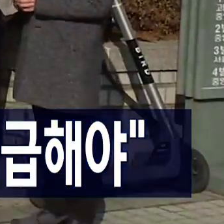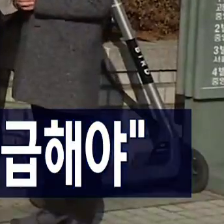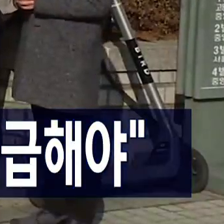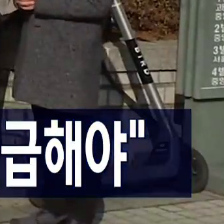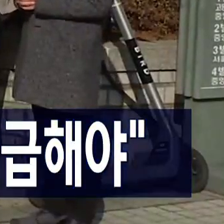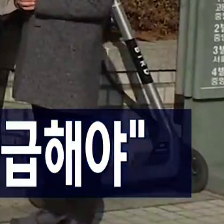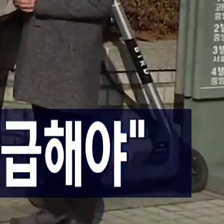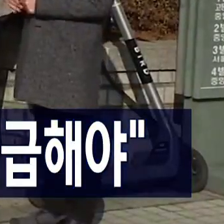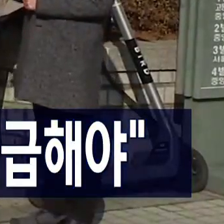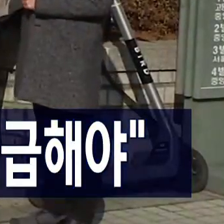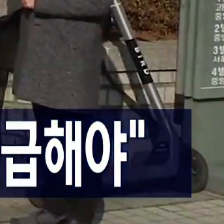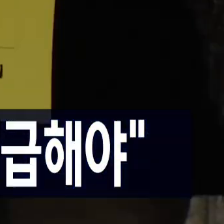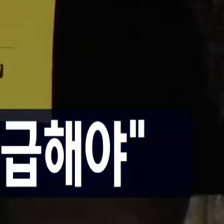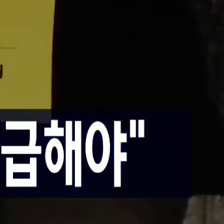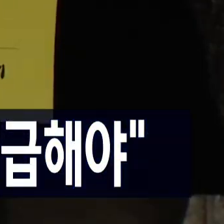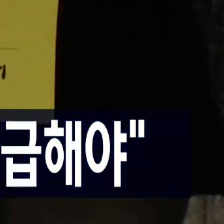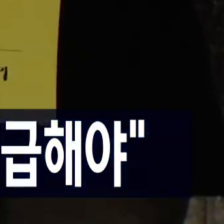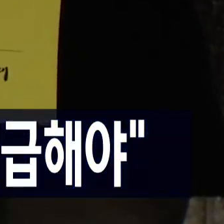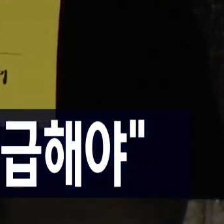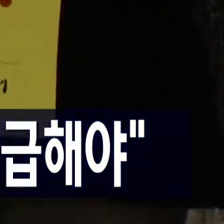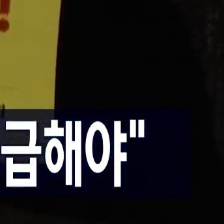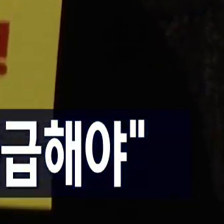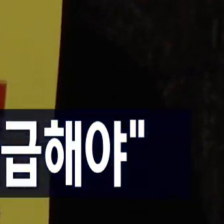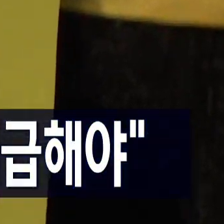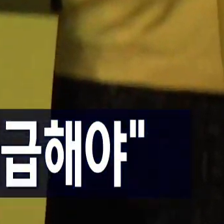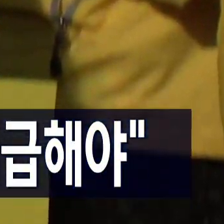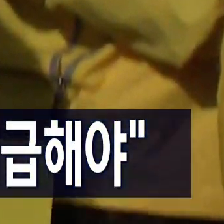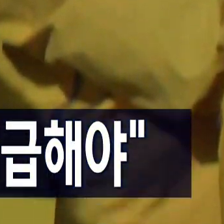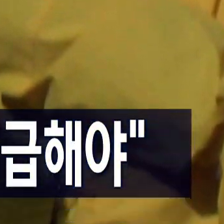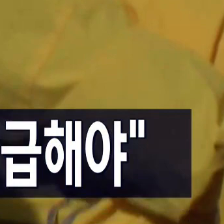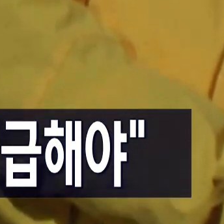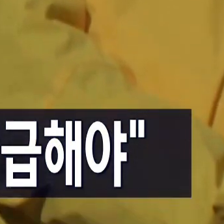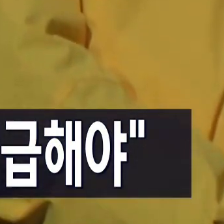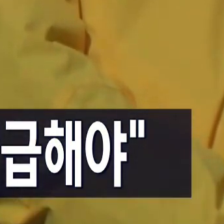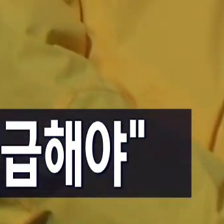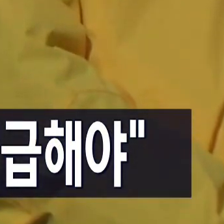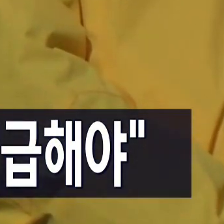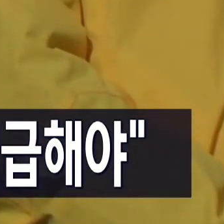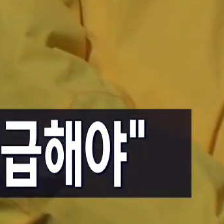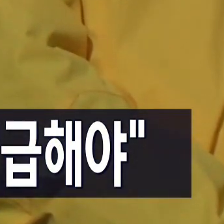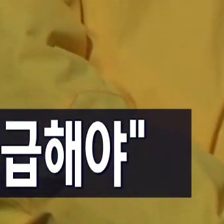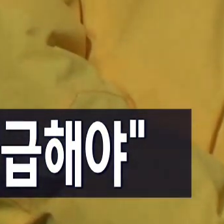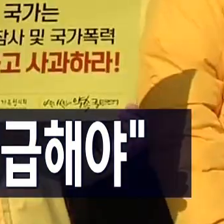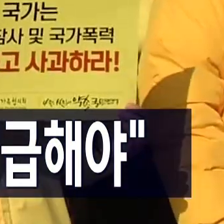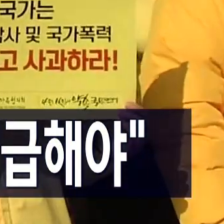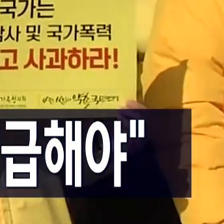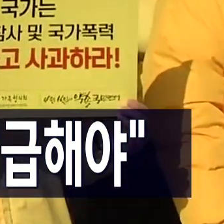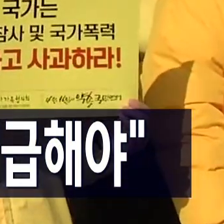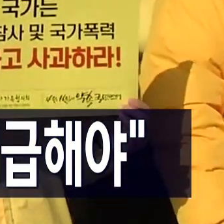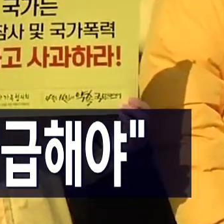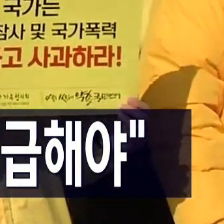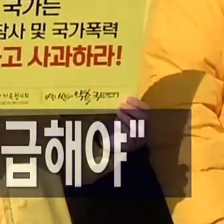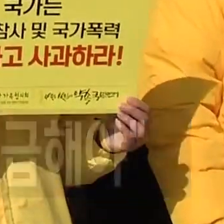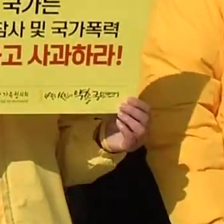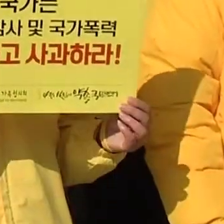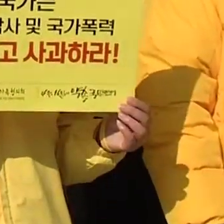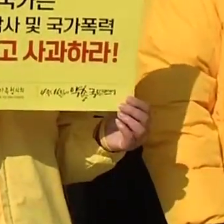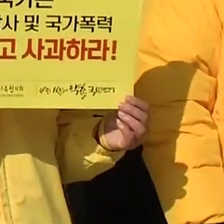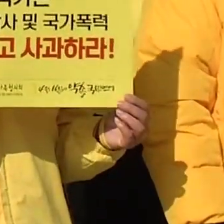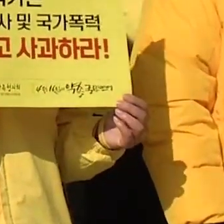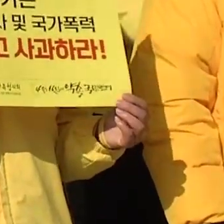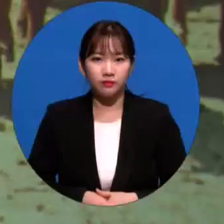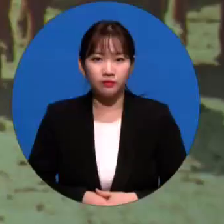세월호 참사 유가족에 대한 국가의 2차 가해 사실이 법원에서 인정됐습니다. 국군 기무사령부가 유가족들을 사찰해 사생활을 침해했다는